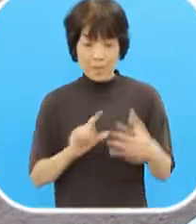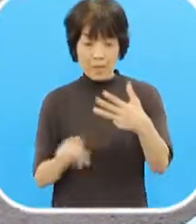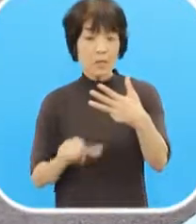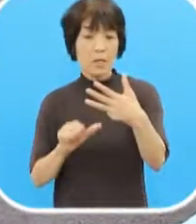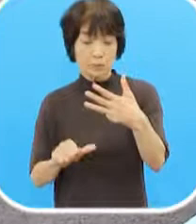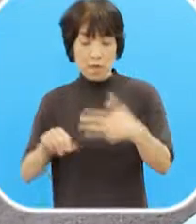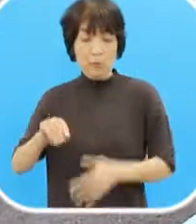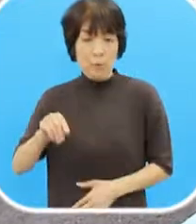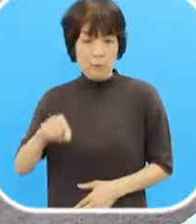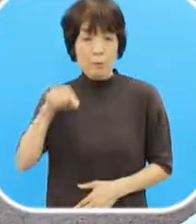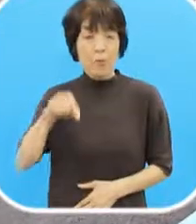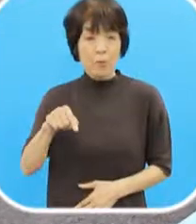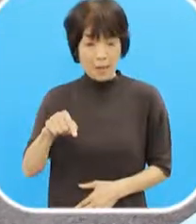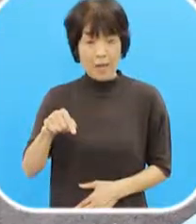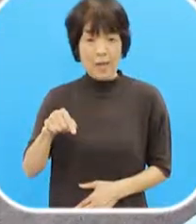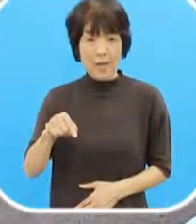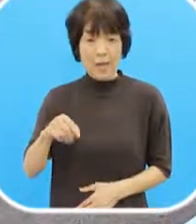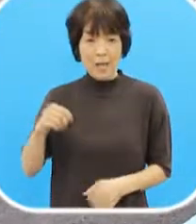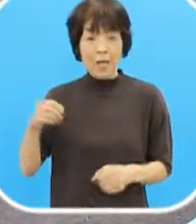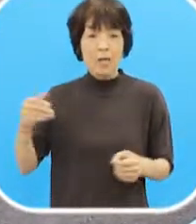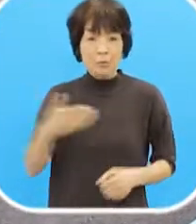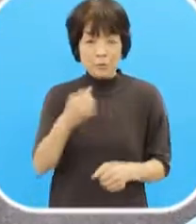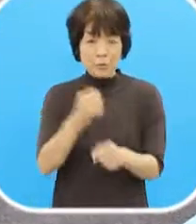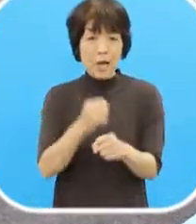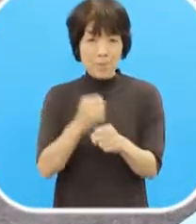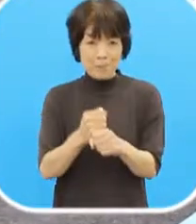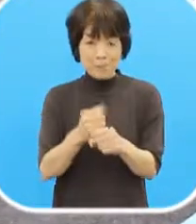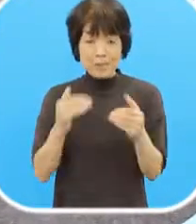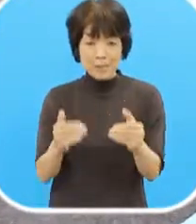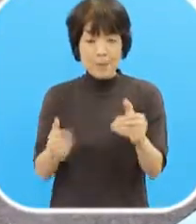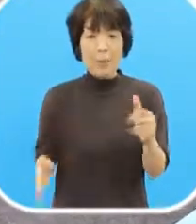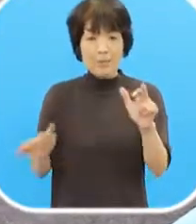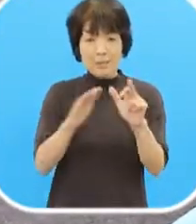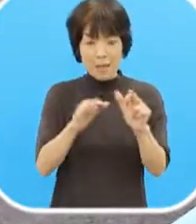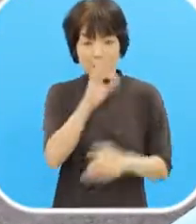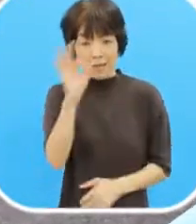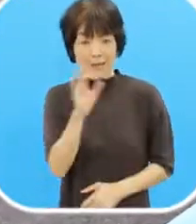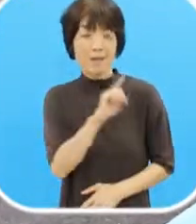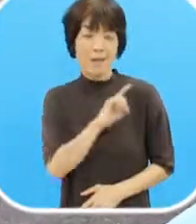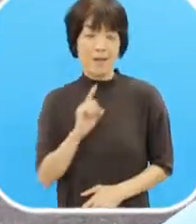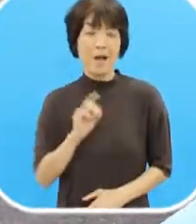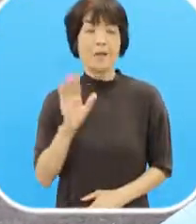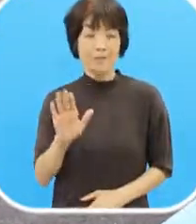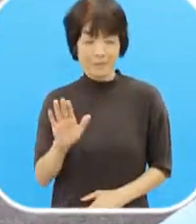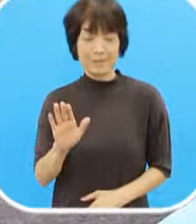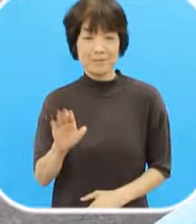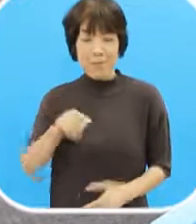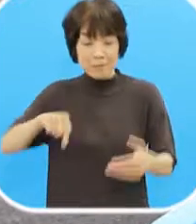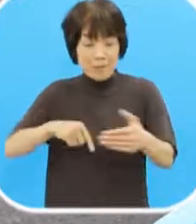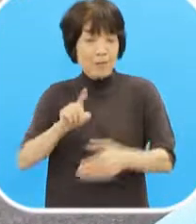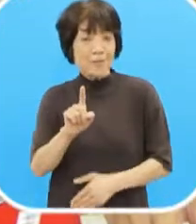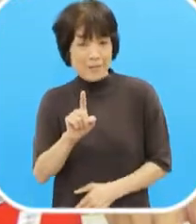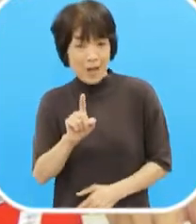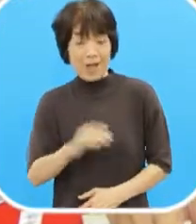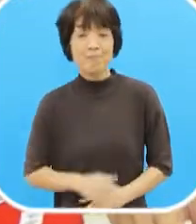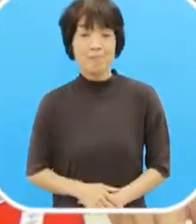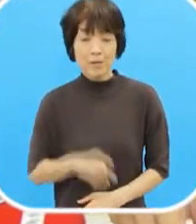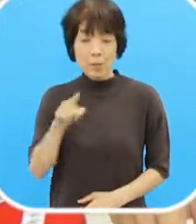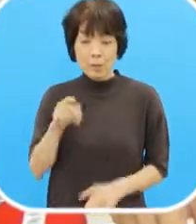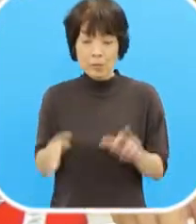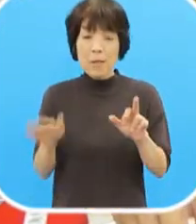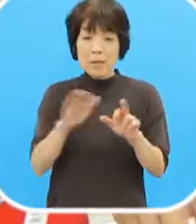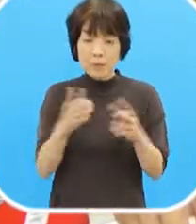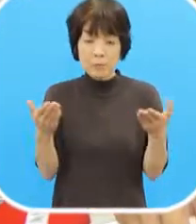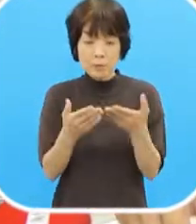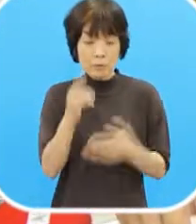8月5日土曜日にここでですね水産振興センター参観デーを開催します。 どんなイベントですか？ 水産振興